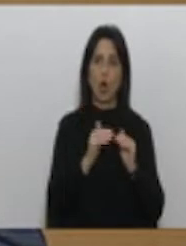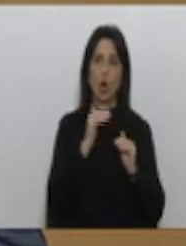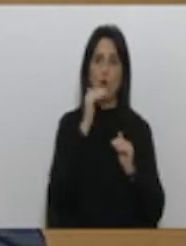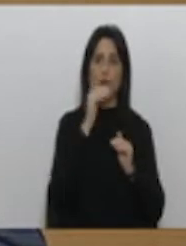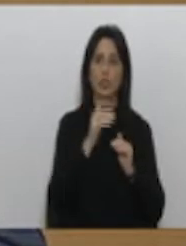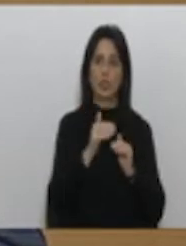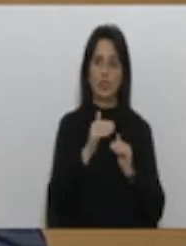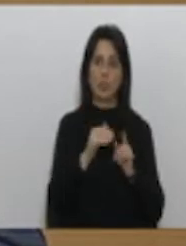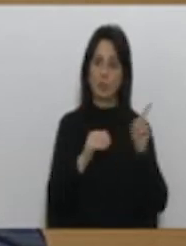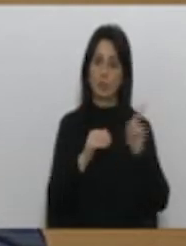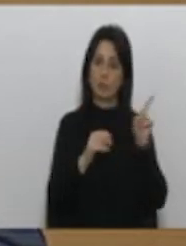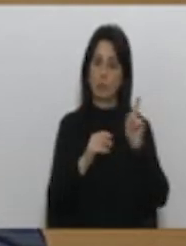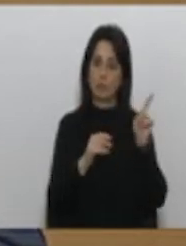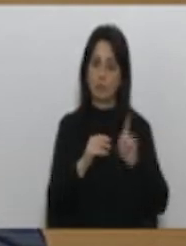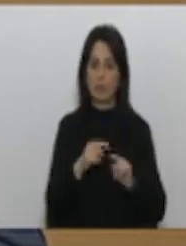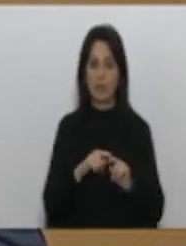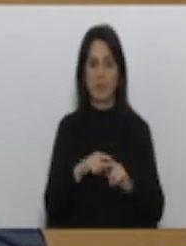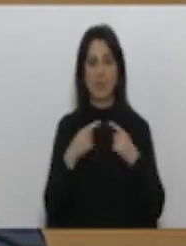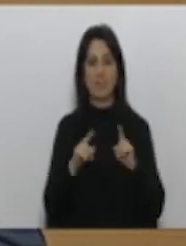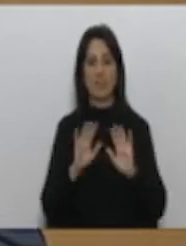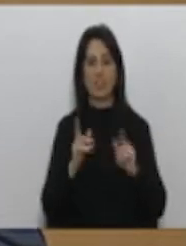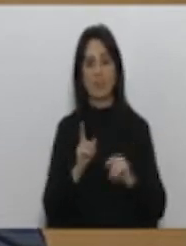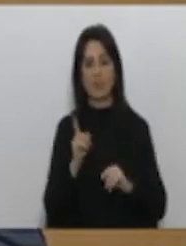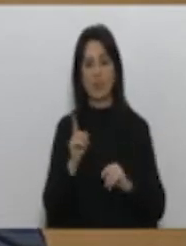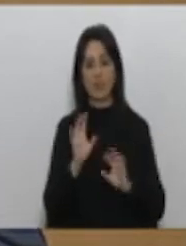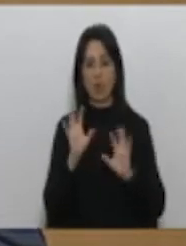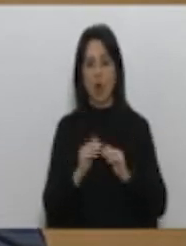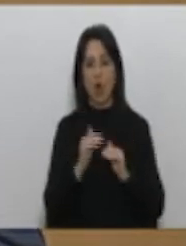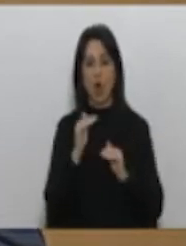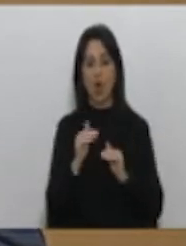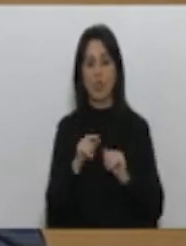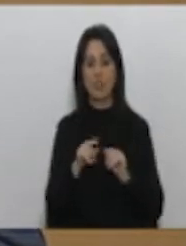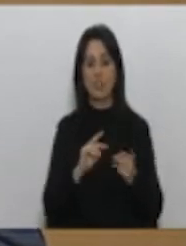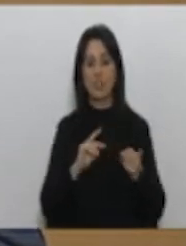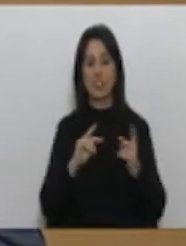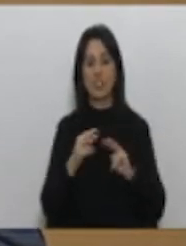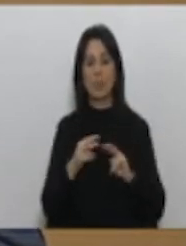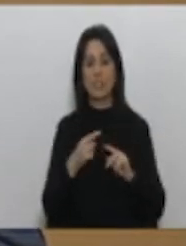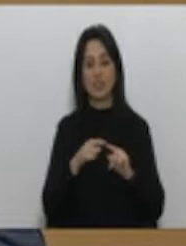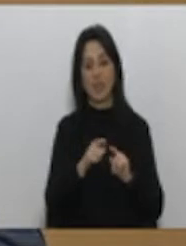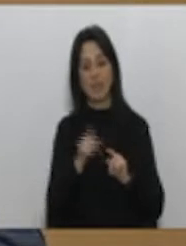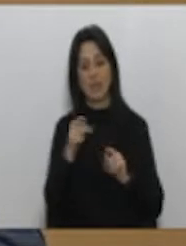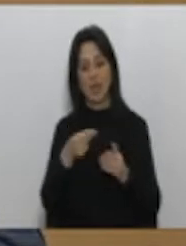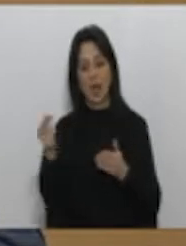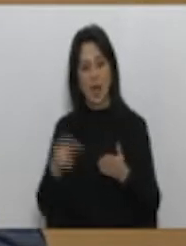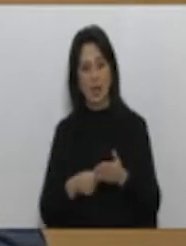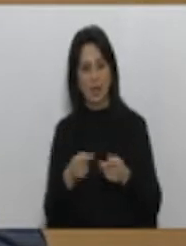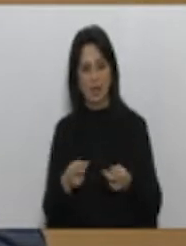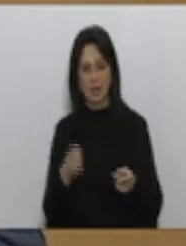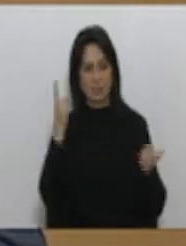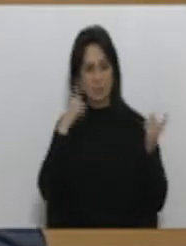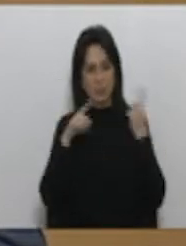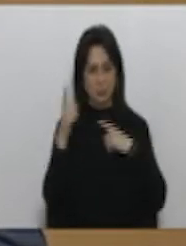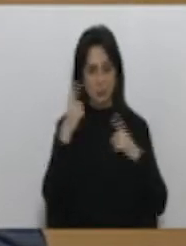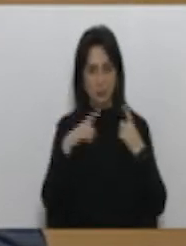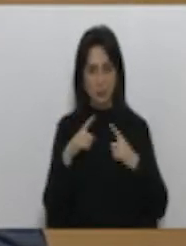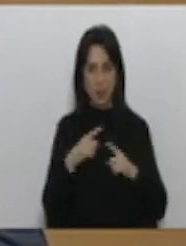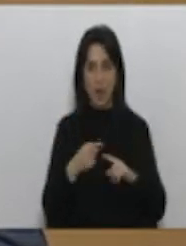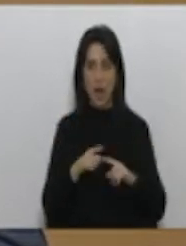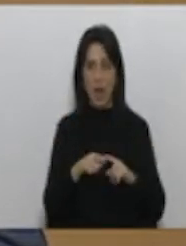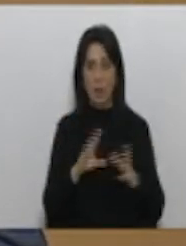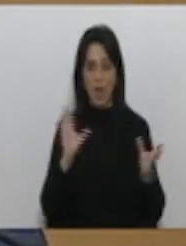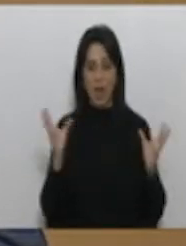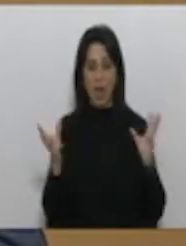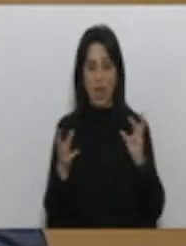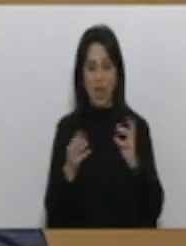კონსტიტუციას იშველიებენ. სხვა შემთხვევაში კონსტიტუციის შემცველ მემორანდუმზე გვაწერიებენ ხელს. ამ ერთობლიობას